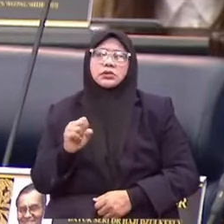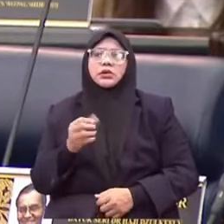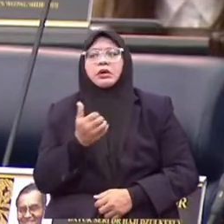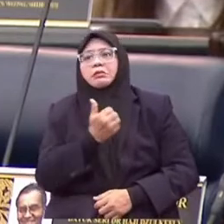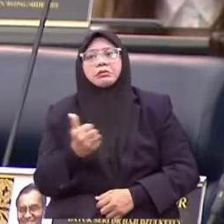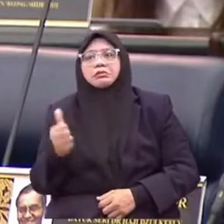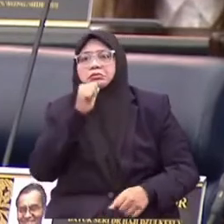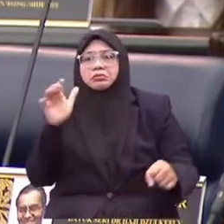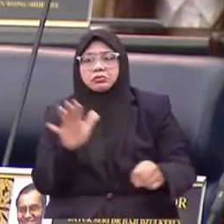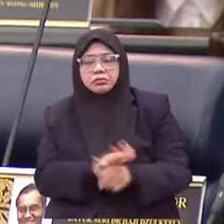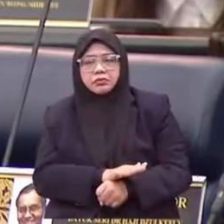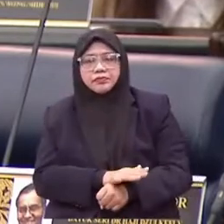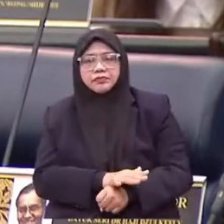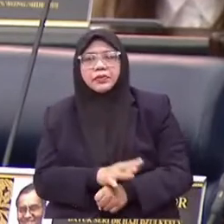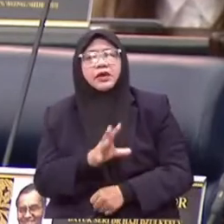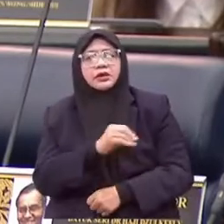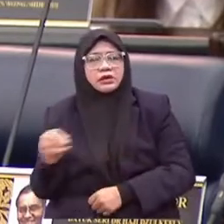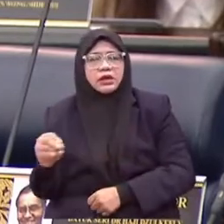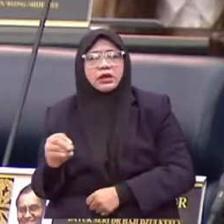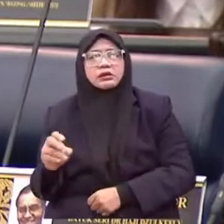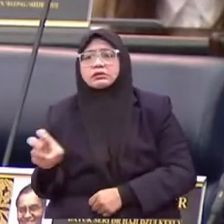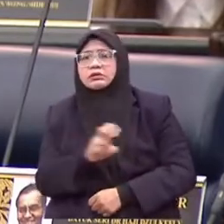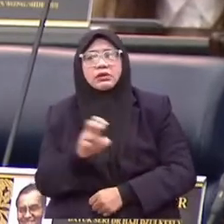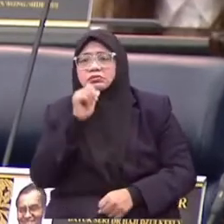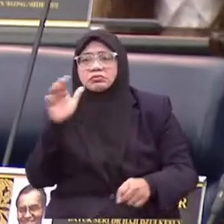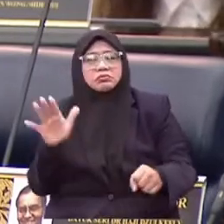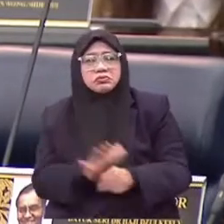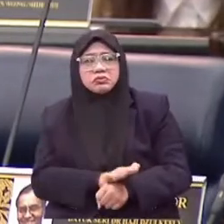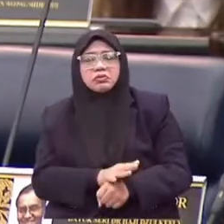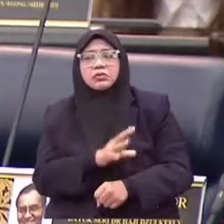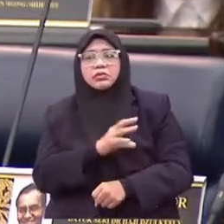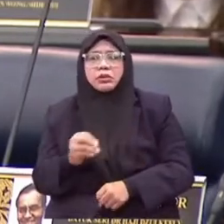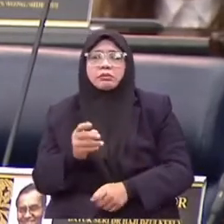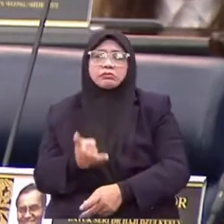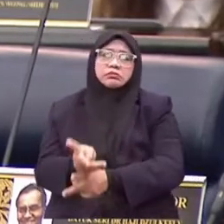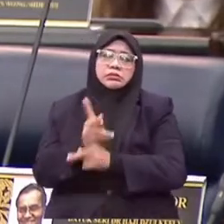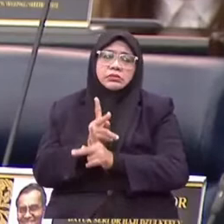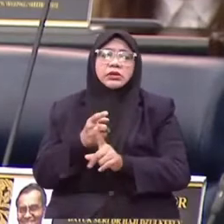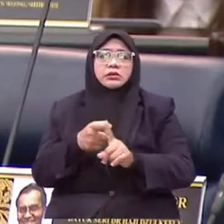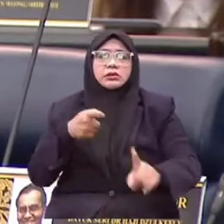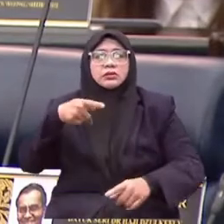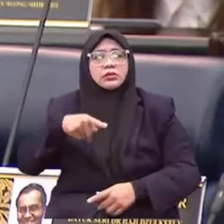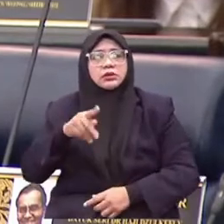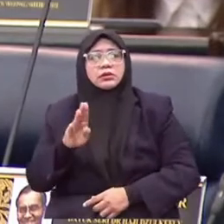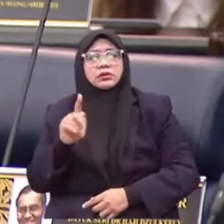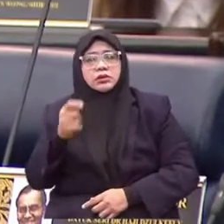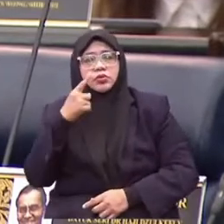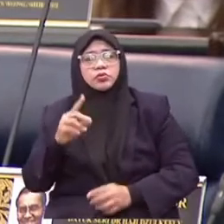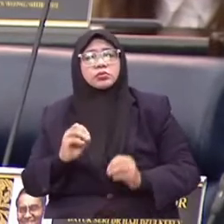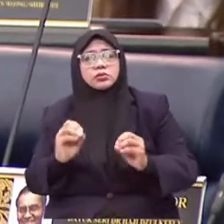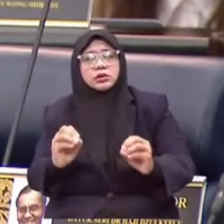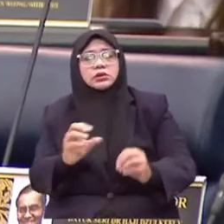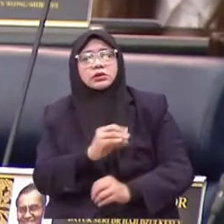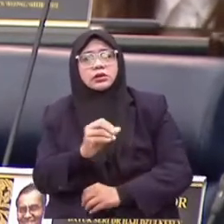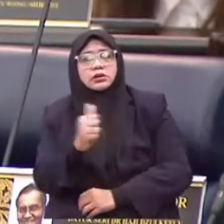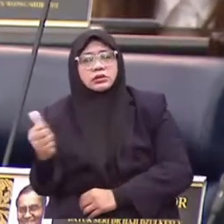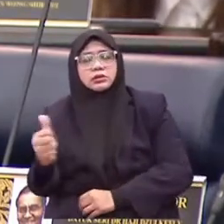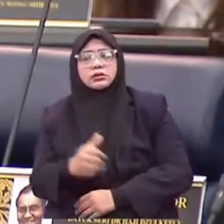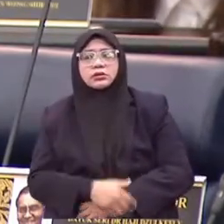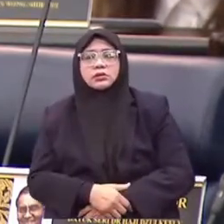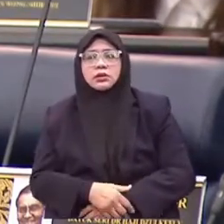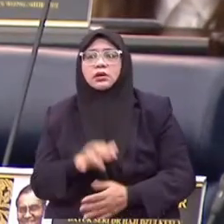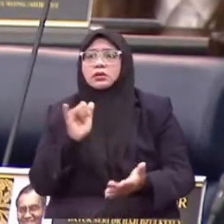ada peralatan yang mencukupi kendaraan tak cukup kadang kala perlu pinjam daripada PBT untuk operasi dan lain-lain